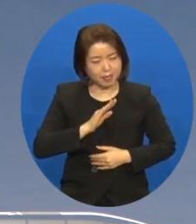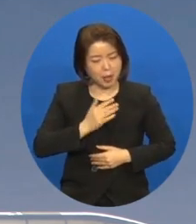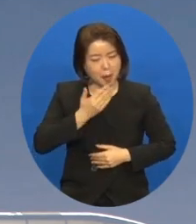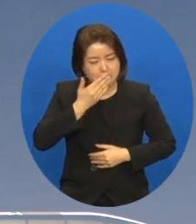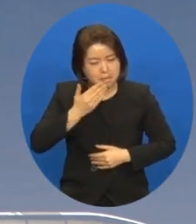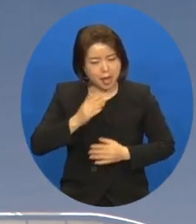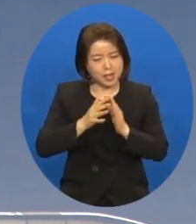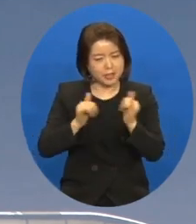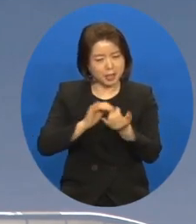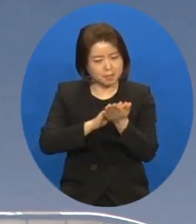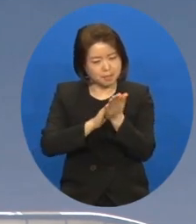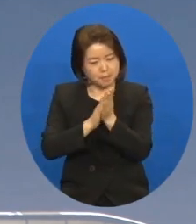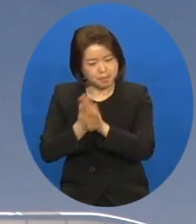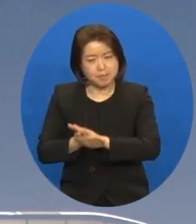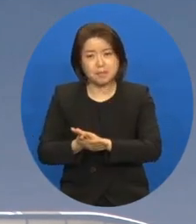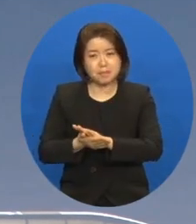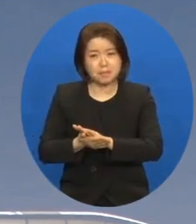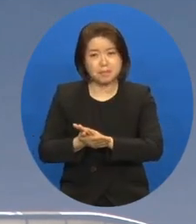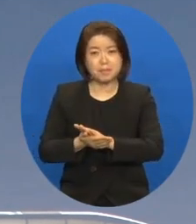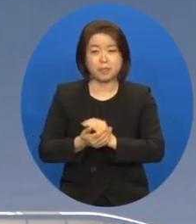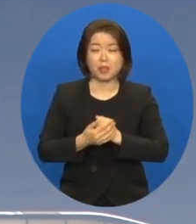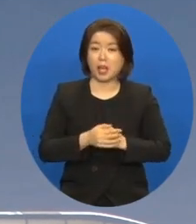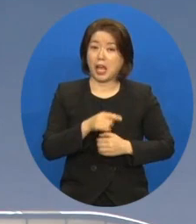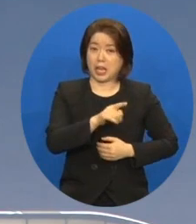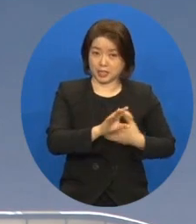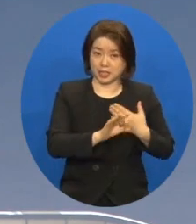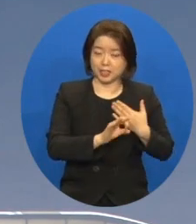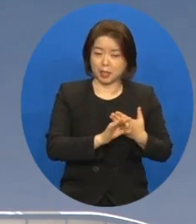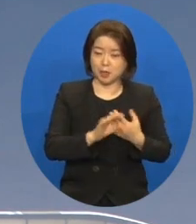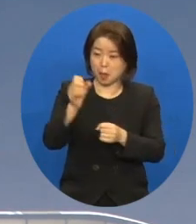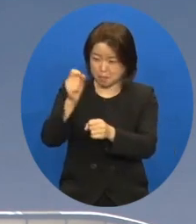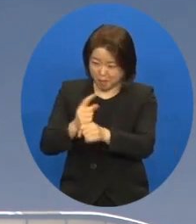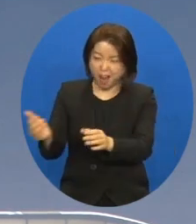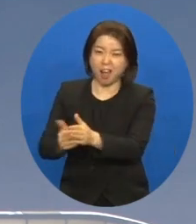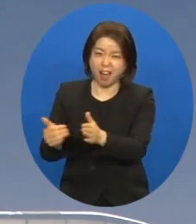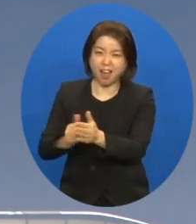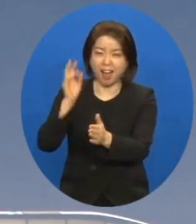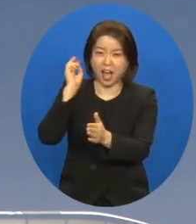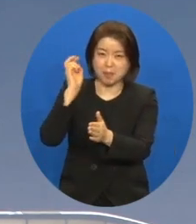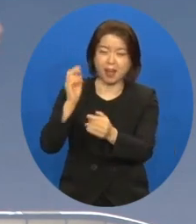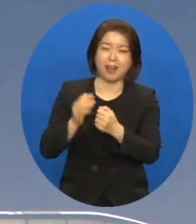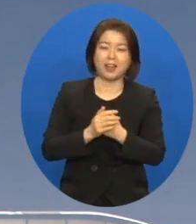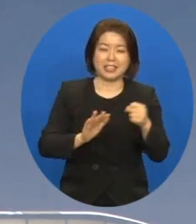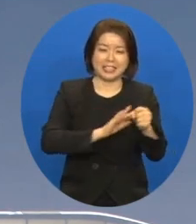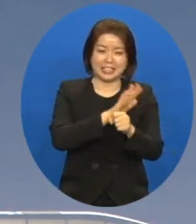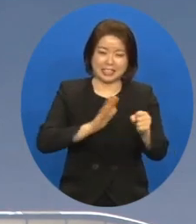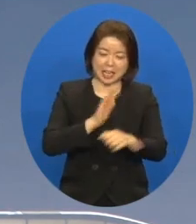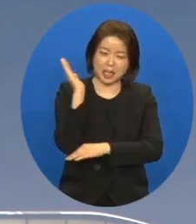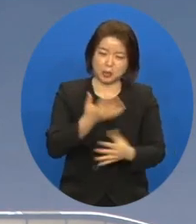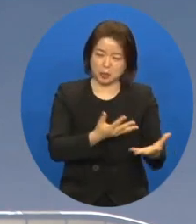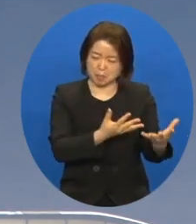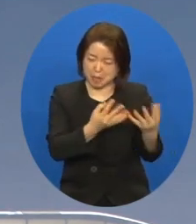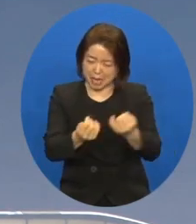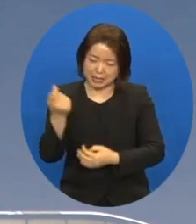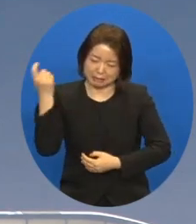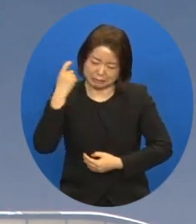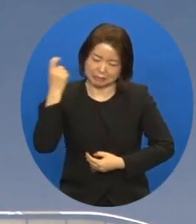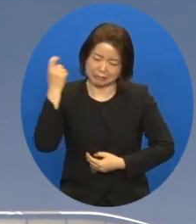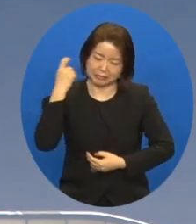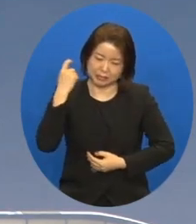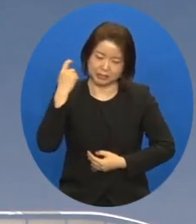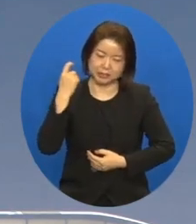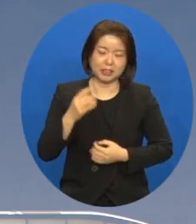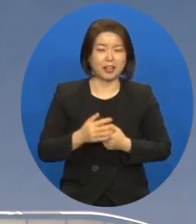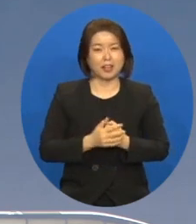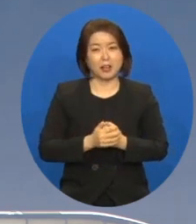변화될 것인가? 그랬으면 벌써 됐죠. 그죠? 벌써 사랑에 대한 설교를 수도 없이 들었는데 뭐